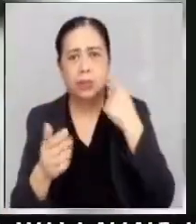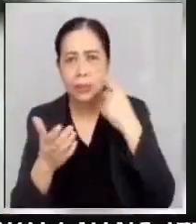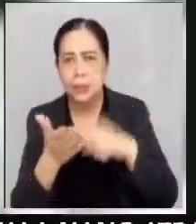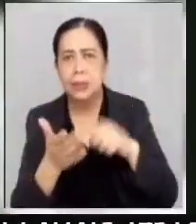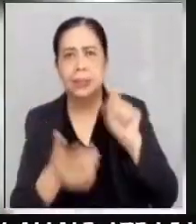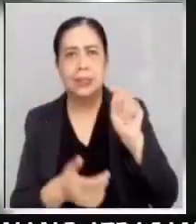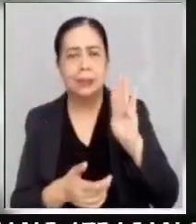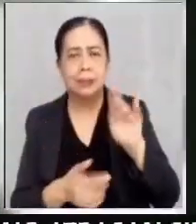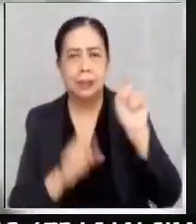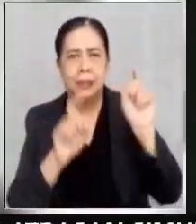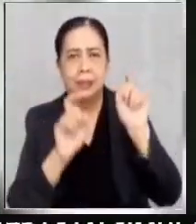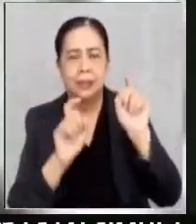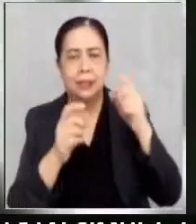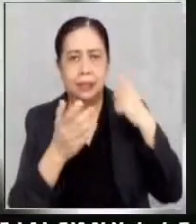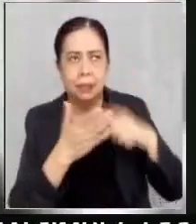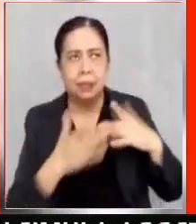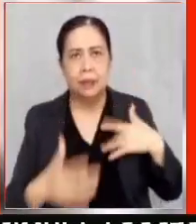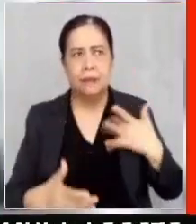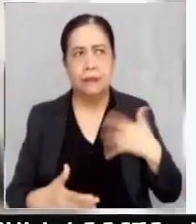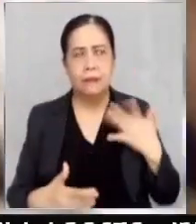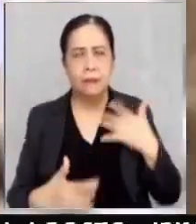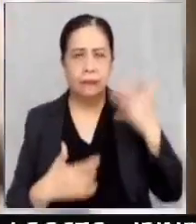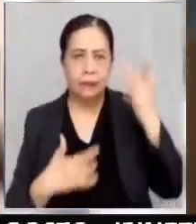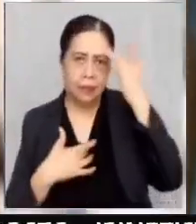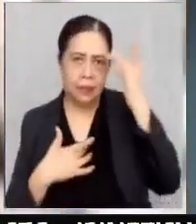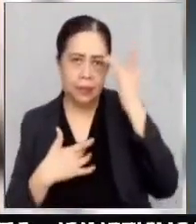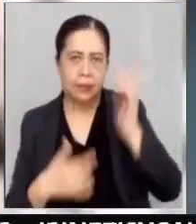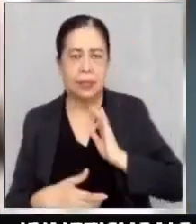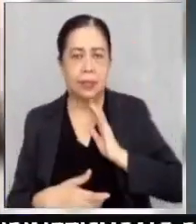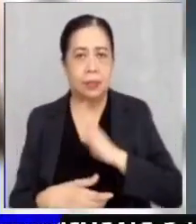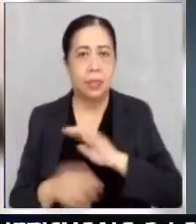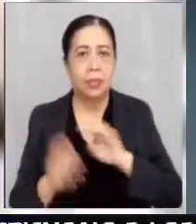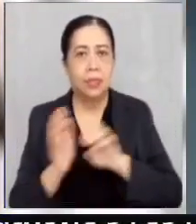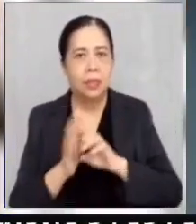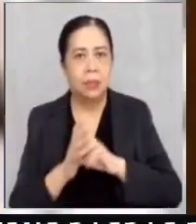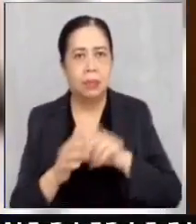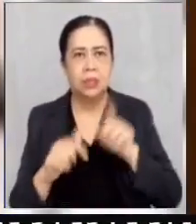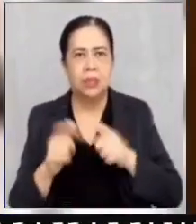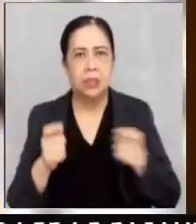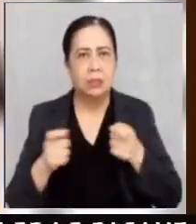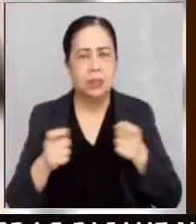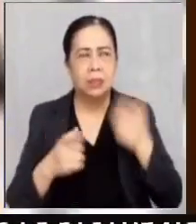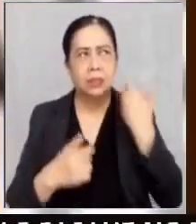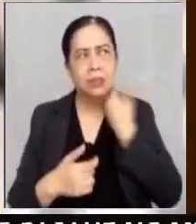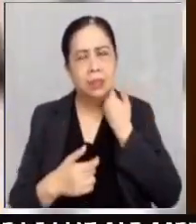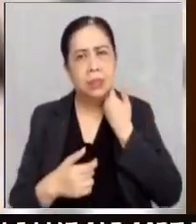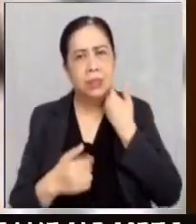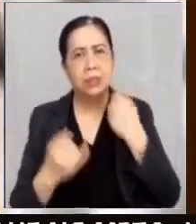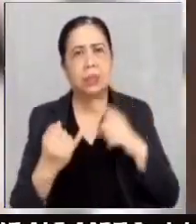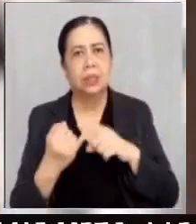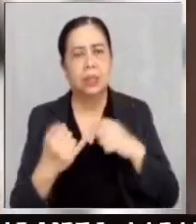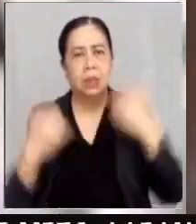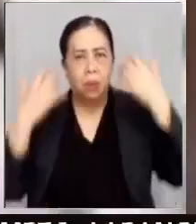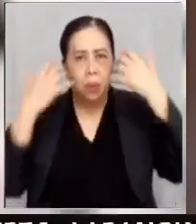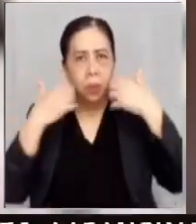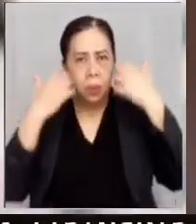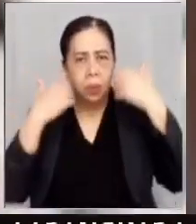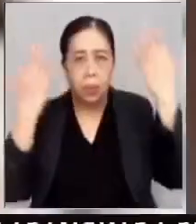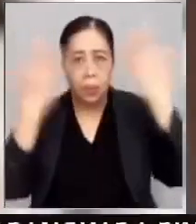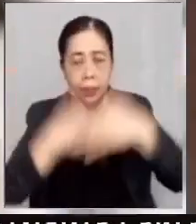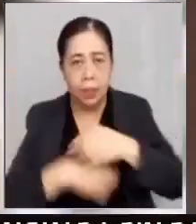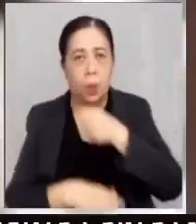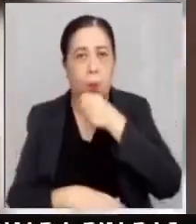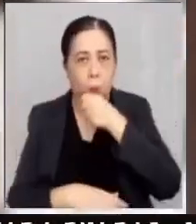agad kung makaranas ng mga sintomas tulad ng hindi may paliwanag na lagnat, pagpapawis sa gabi, ubo na